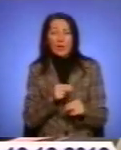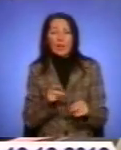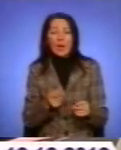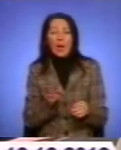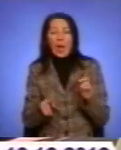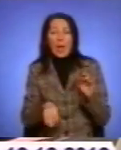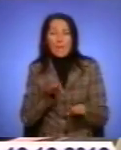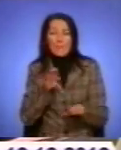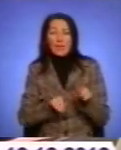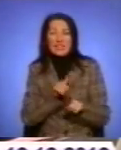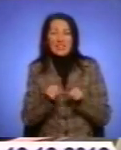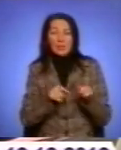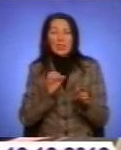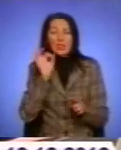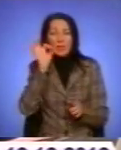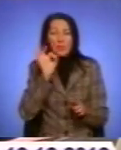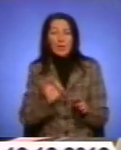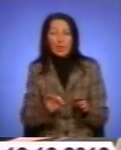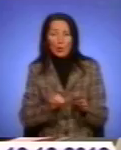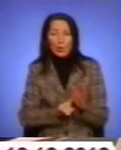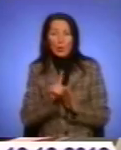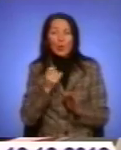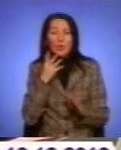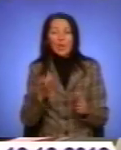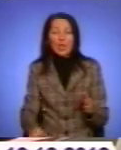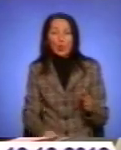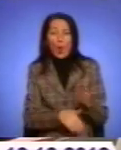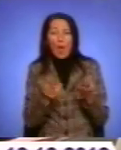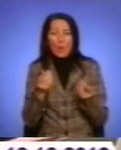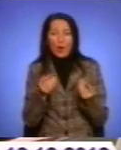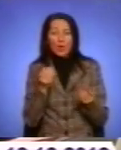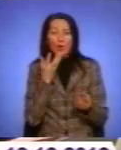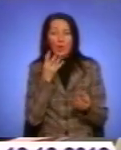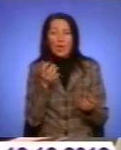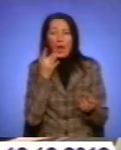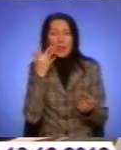температур, коли ноги мокнуть, коли добре не вдівається, звичайно, це